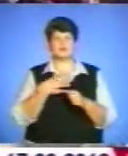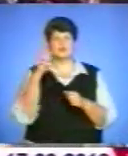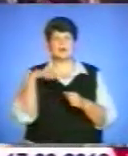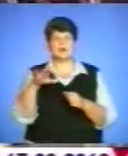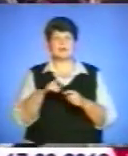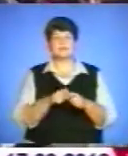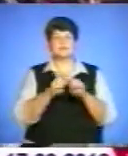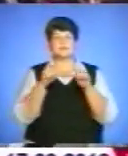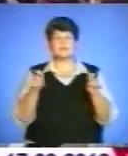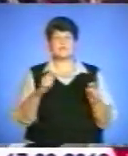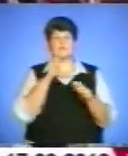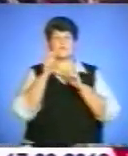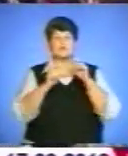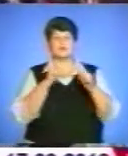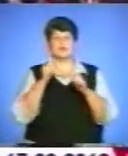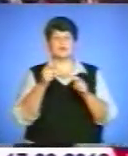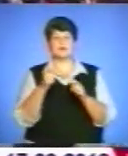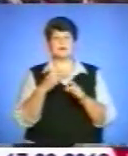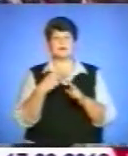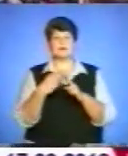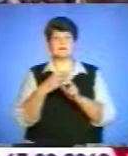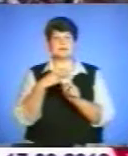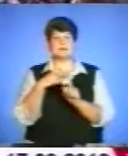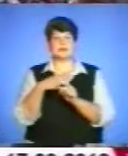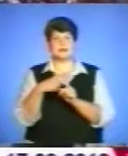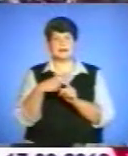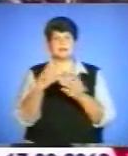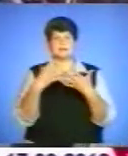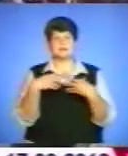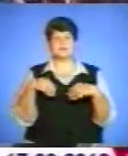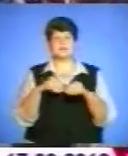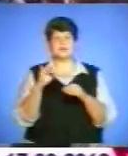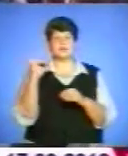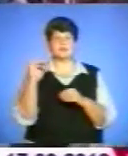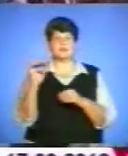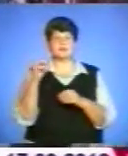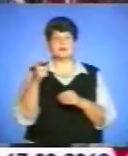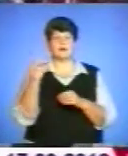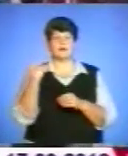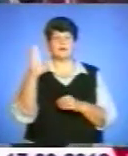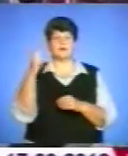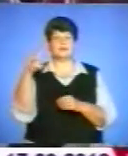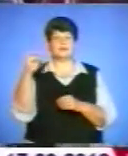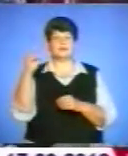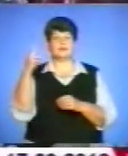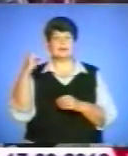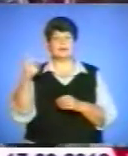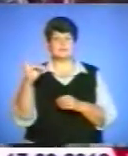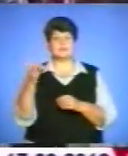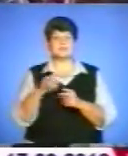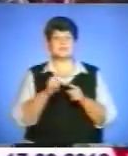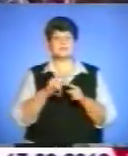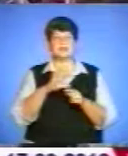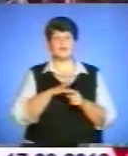року вручали залізний хрест сім'ї Івана Гавдиди. Ну, як ми знаємо, це був дуже